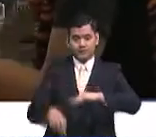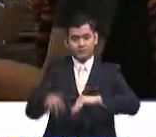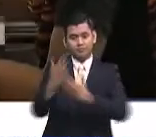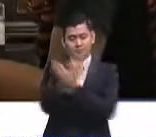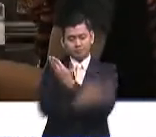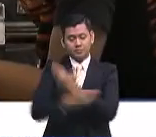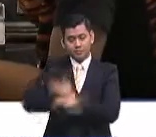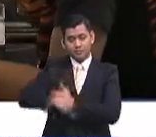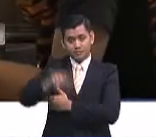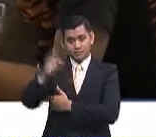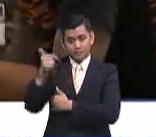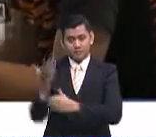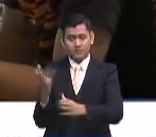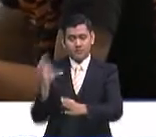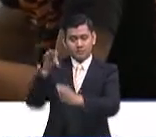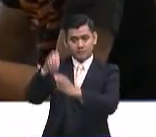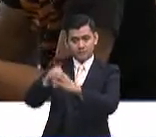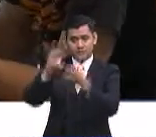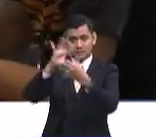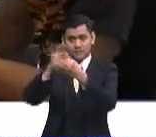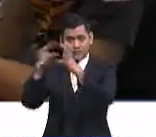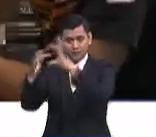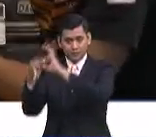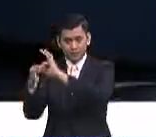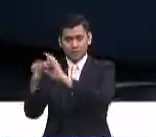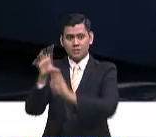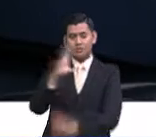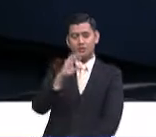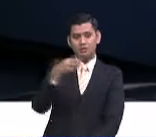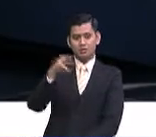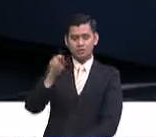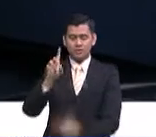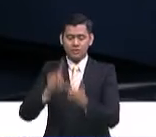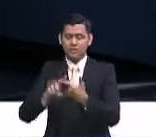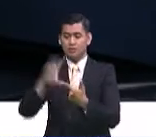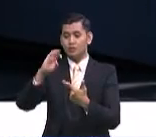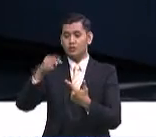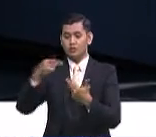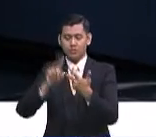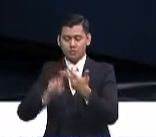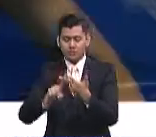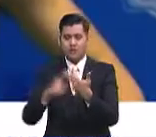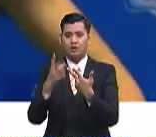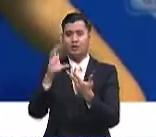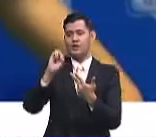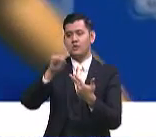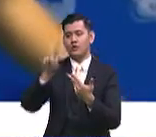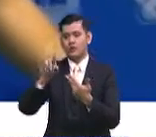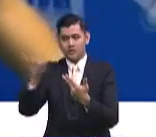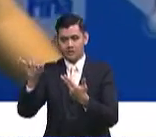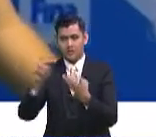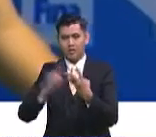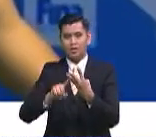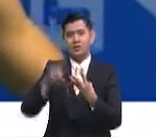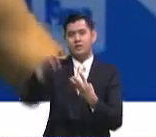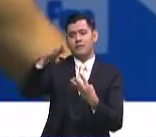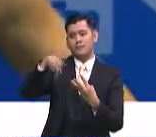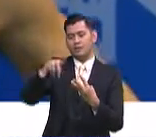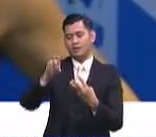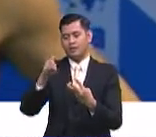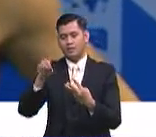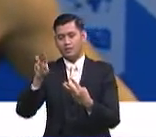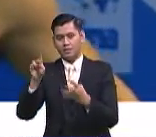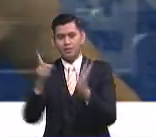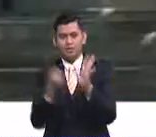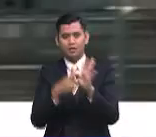Olimpik pada kejuaraan kali ini adalah Cheong Jun Hong, Chiu Yiwei dan Oizi Liang, manakala Panda Lila Renong, Liu